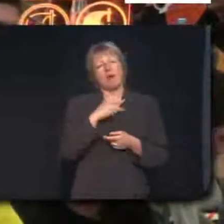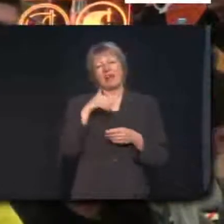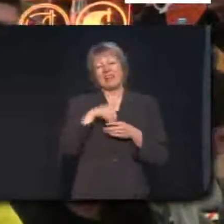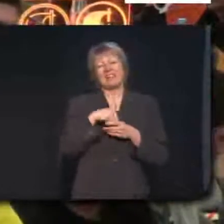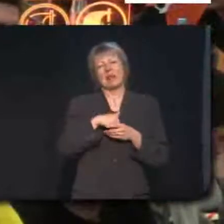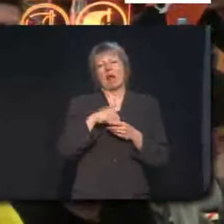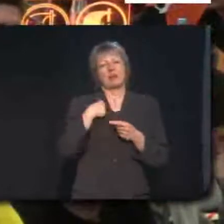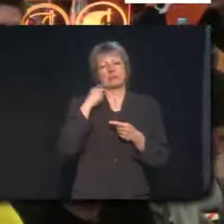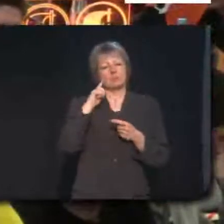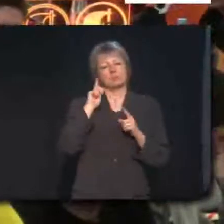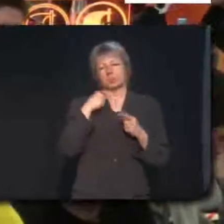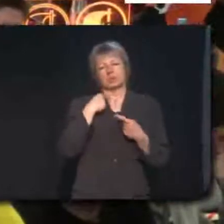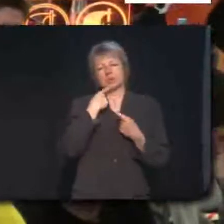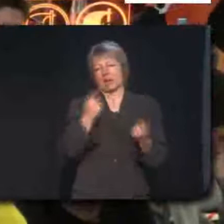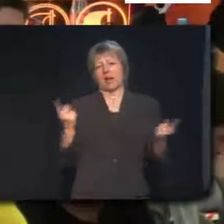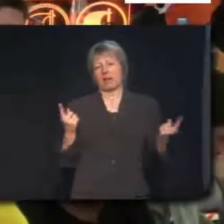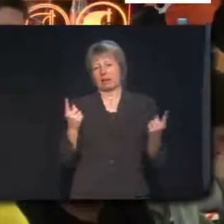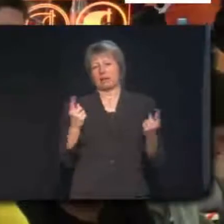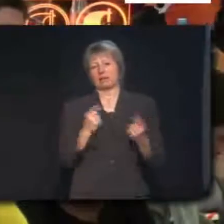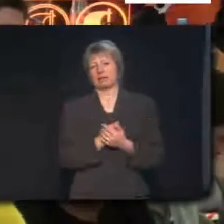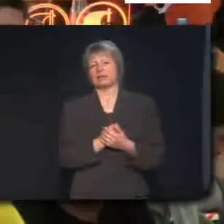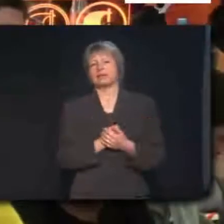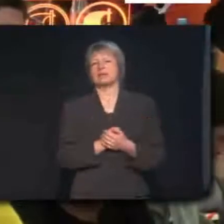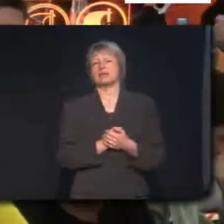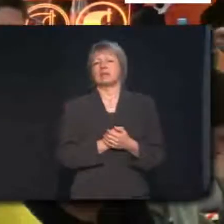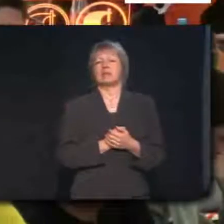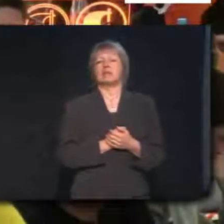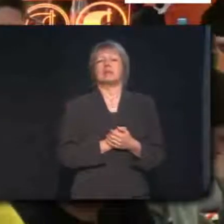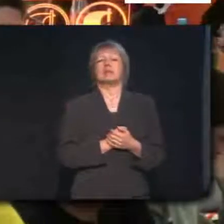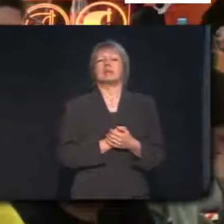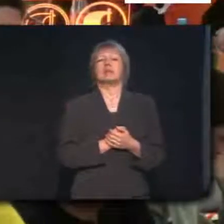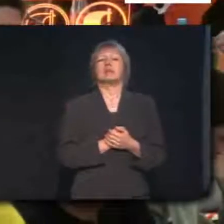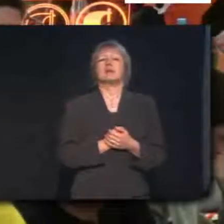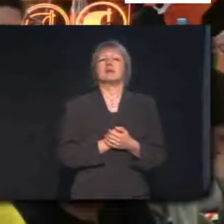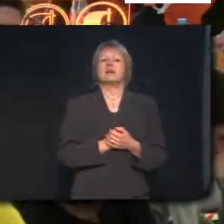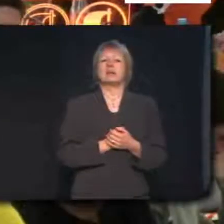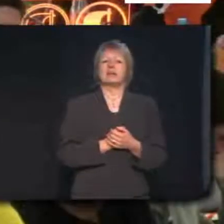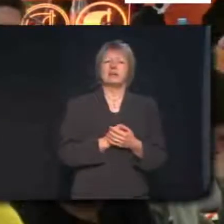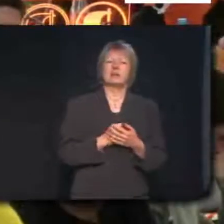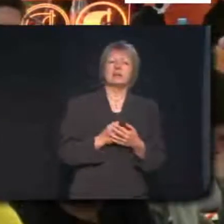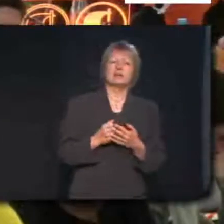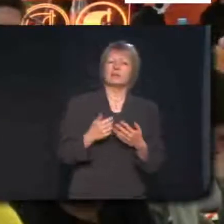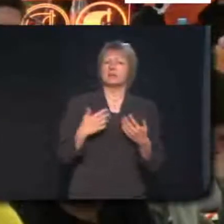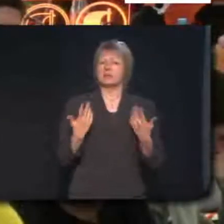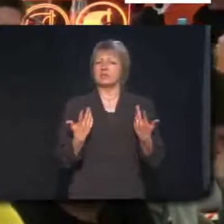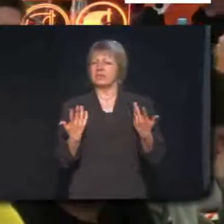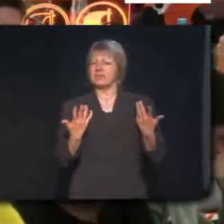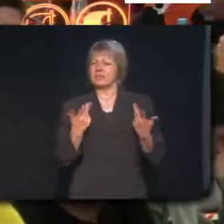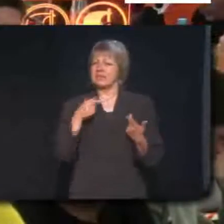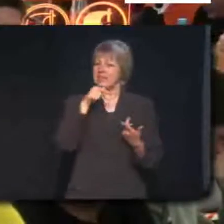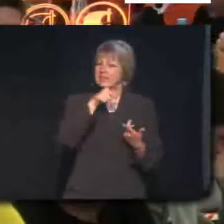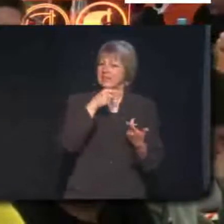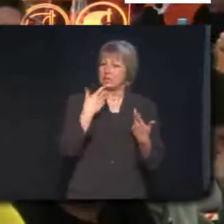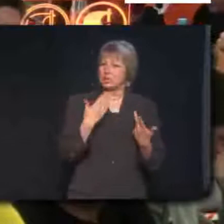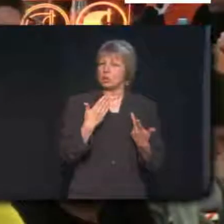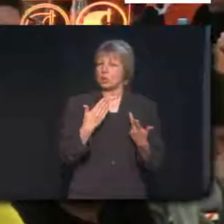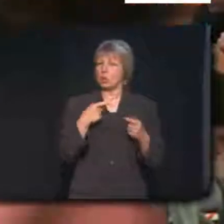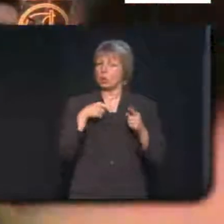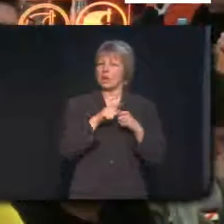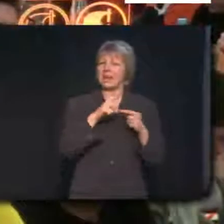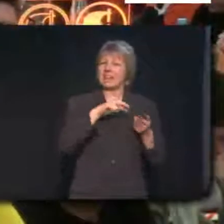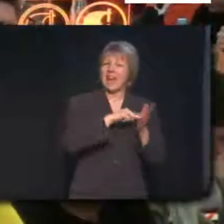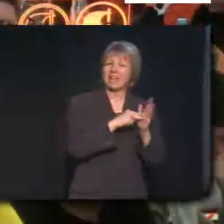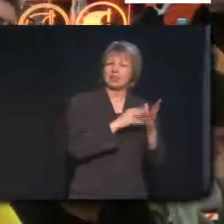halte das Ganze und ich muss nicht davor anschließen für eine grässliche Tool Diskussion man versucht mit einer technischen Lösung ein soziales